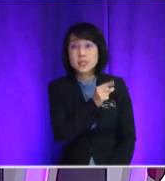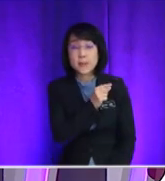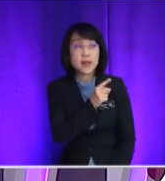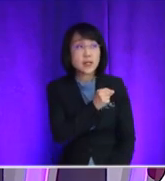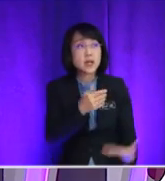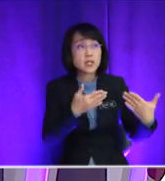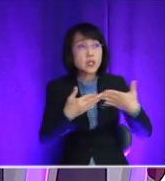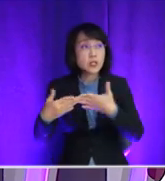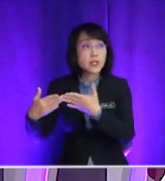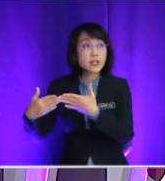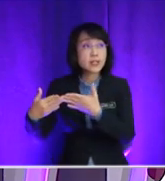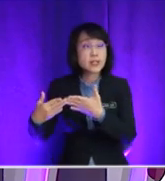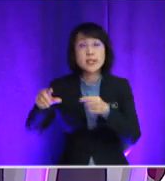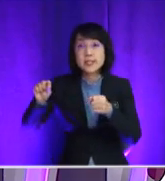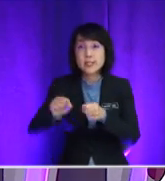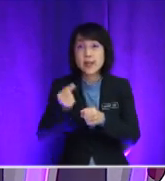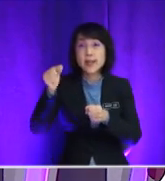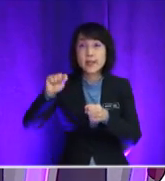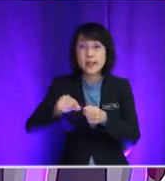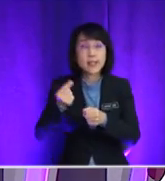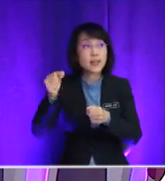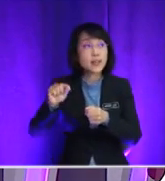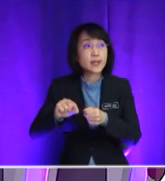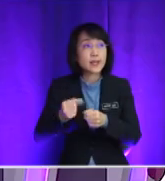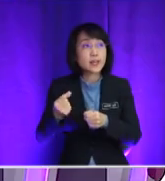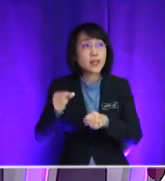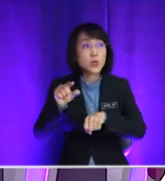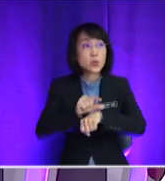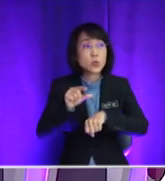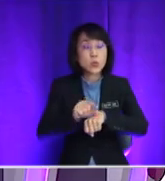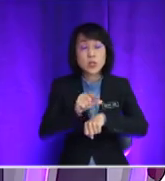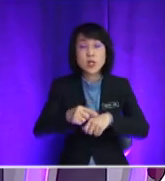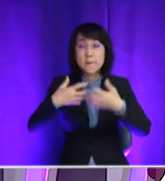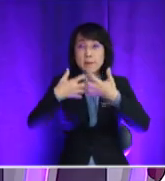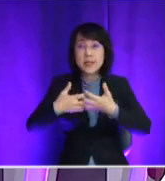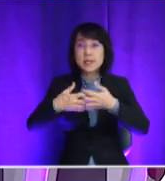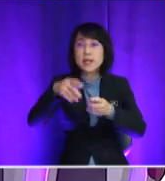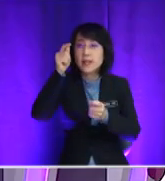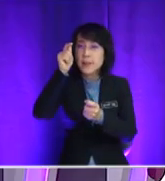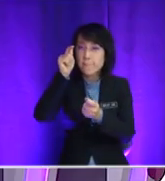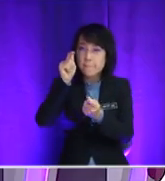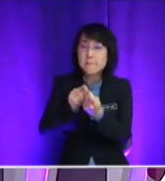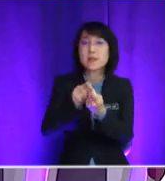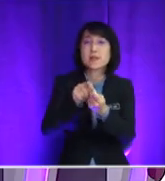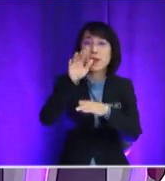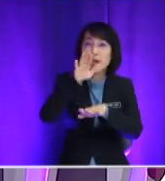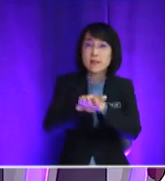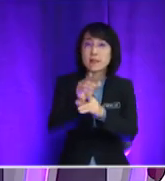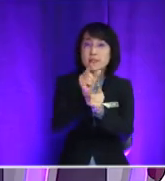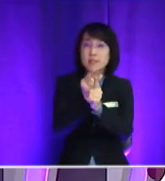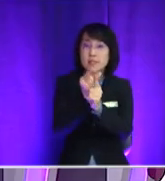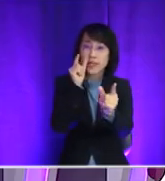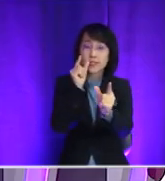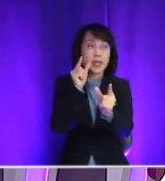kita jahit jahit mesin tepat di garisan pemadam tapi sebelum itu